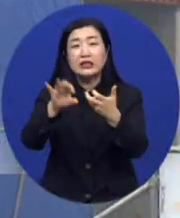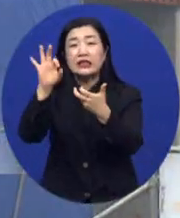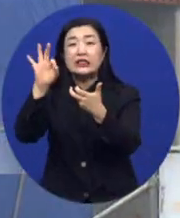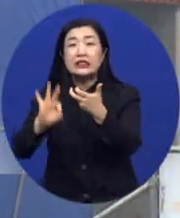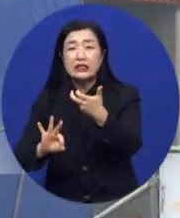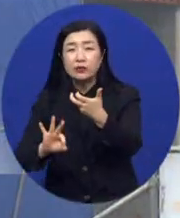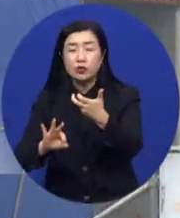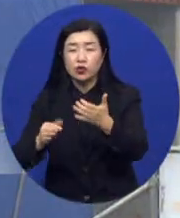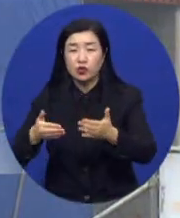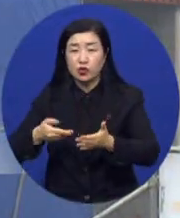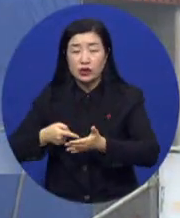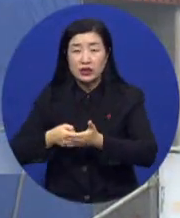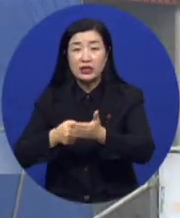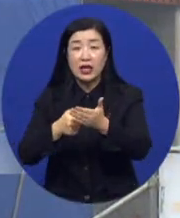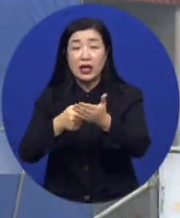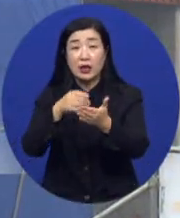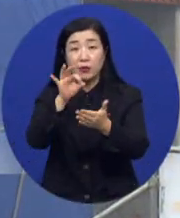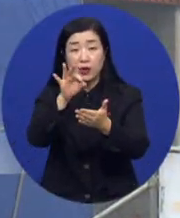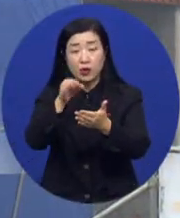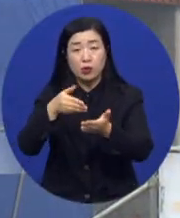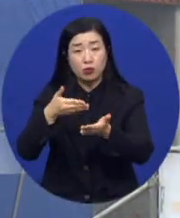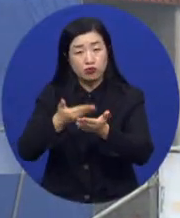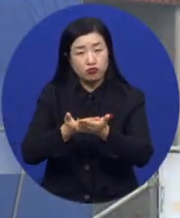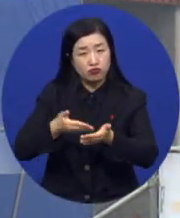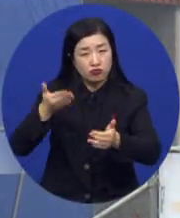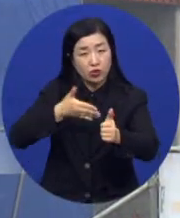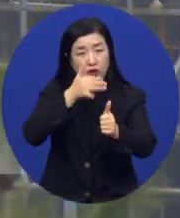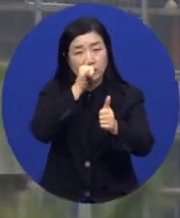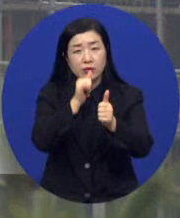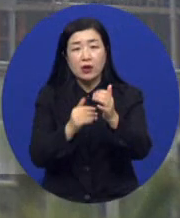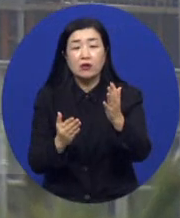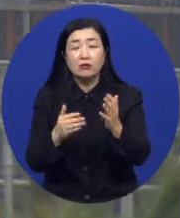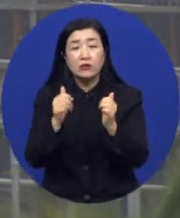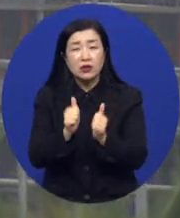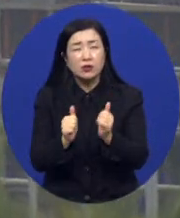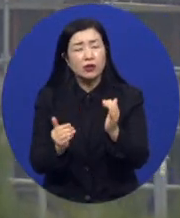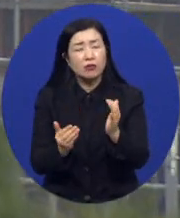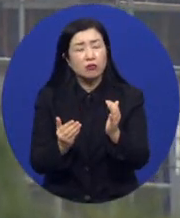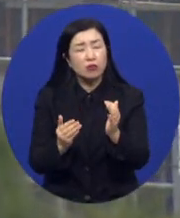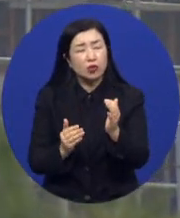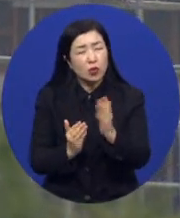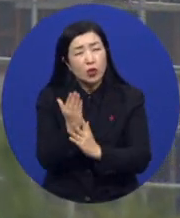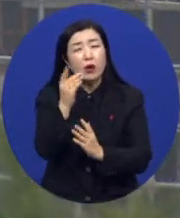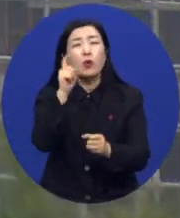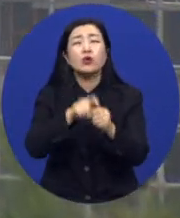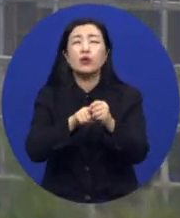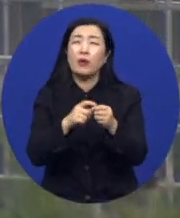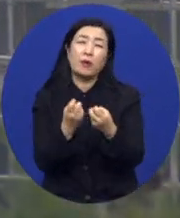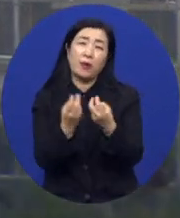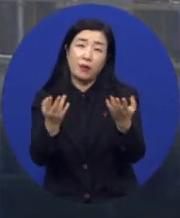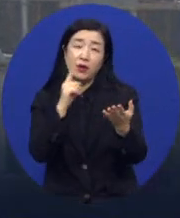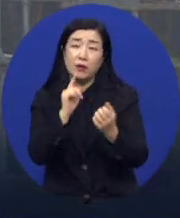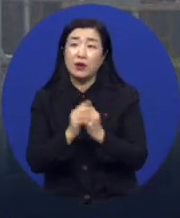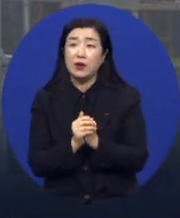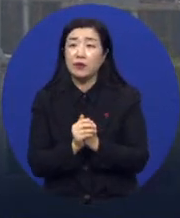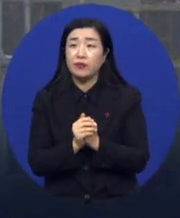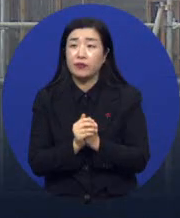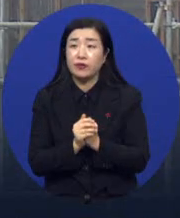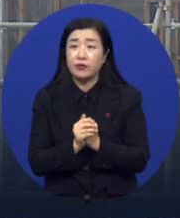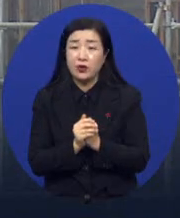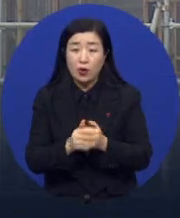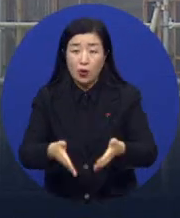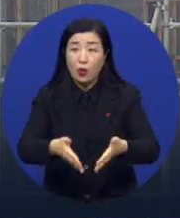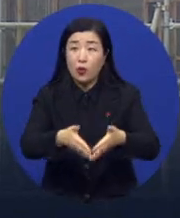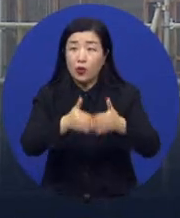70%는 진행비 명목으로 요구받았지만 심의를 통과하려면 어쩔 수 없다는 겁니다. 준공해갖고 잔금을